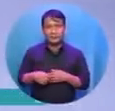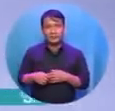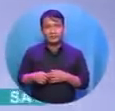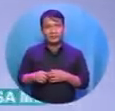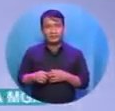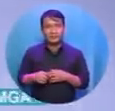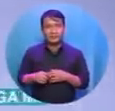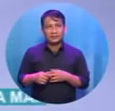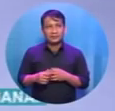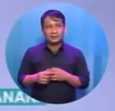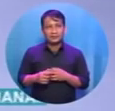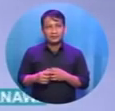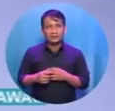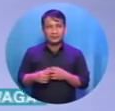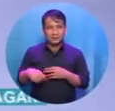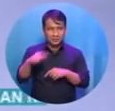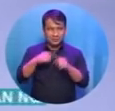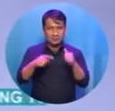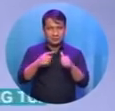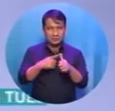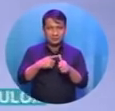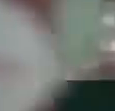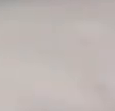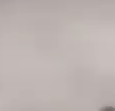ang ating unang kaso.